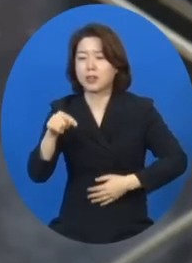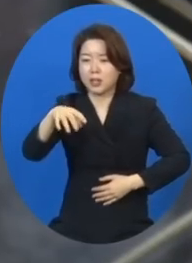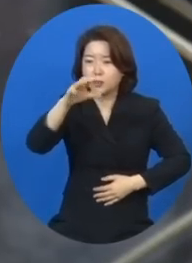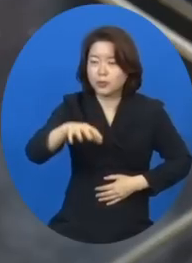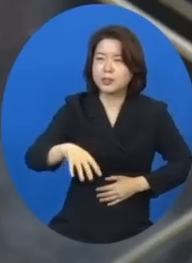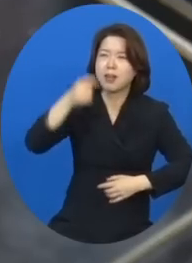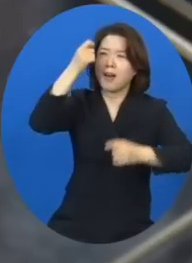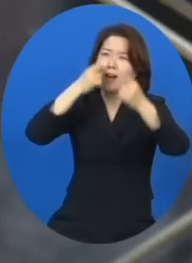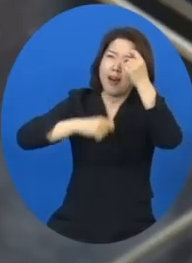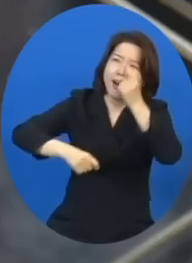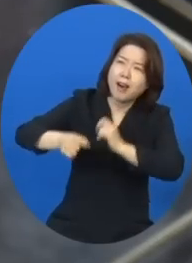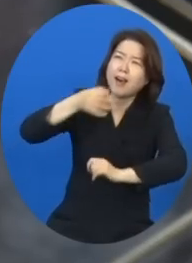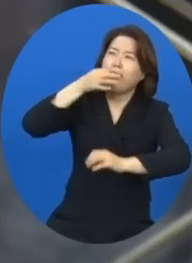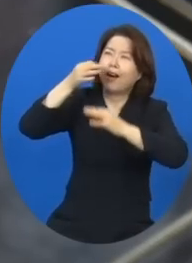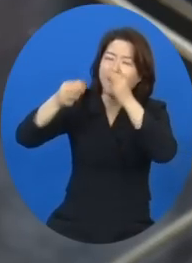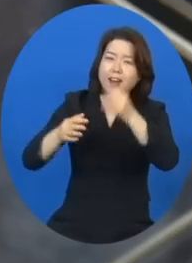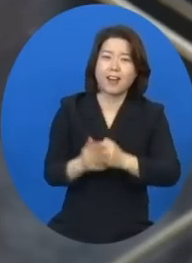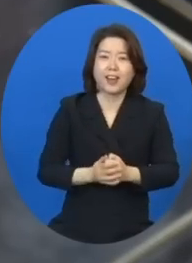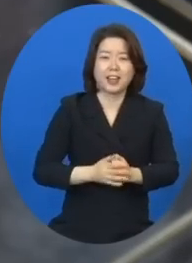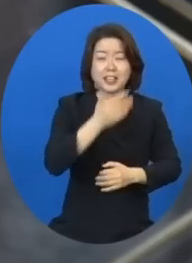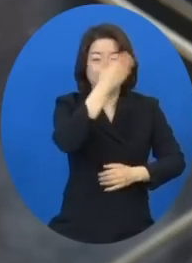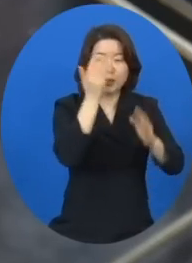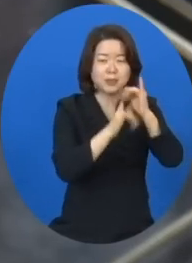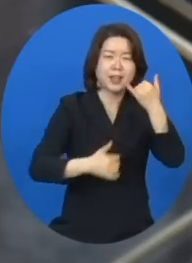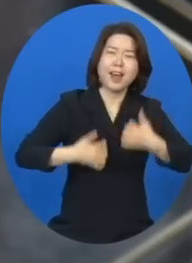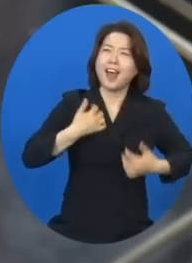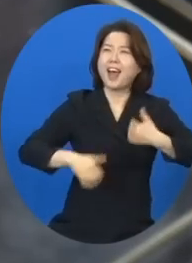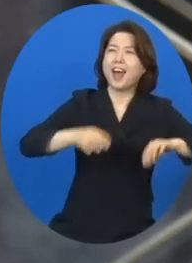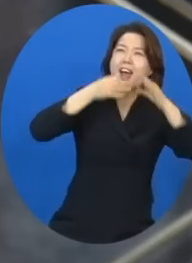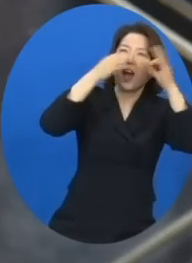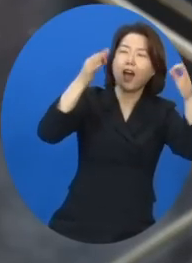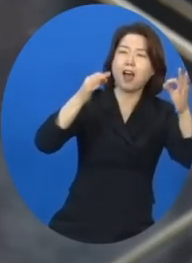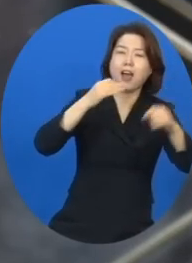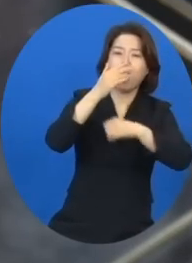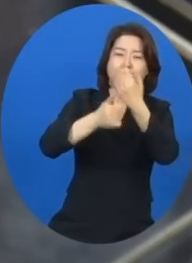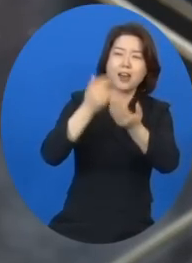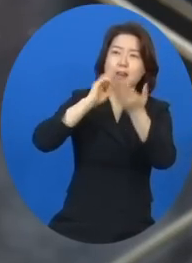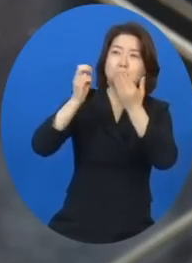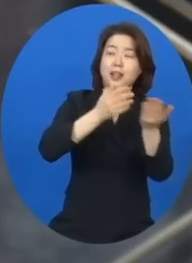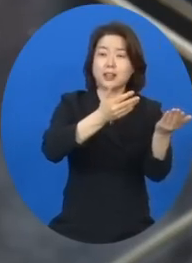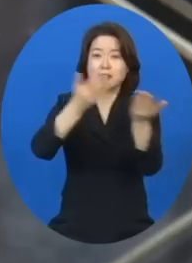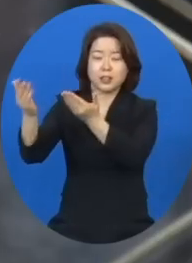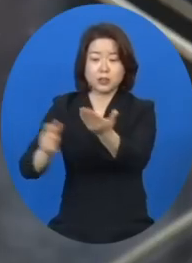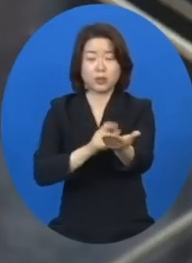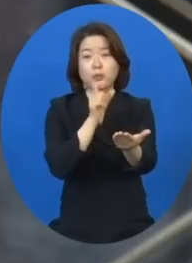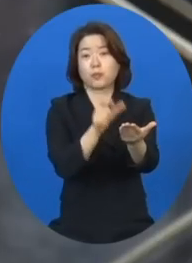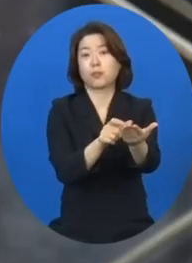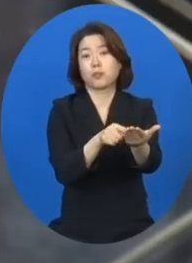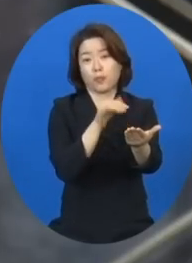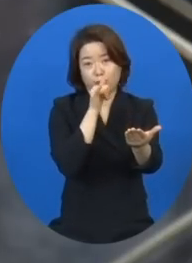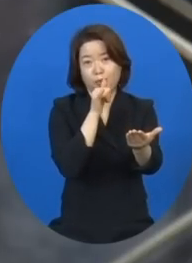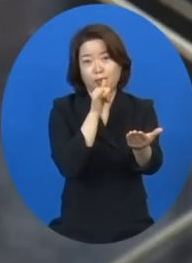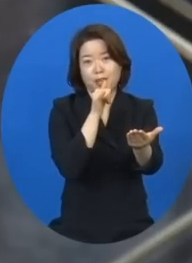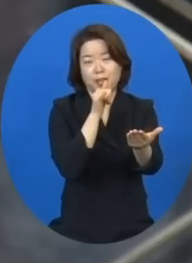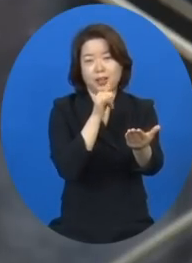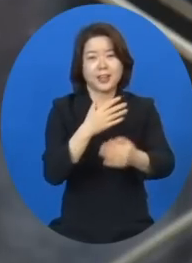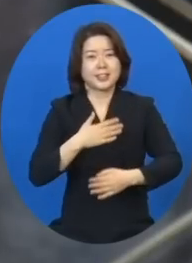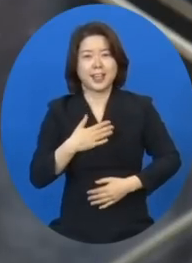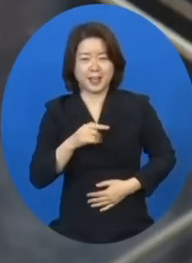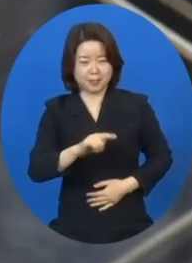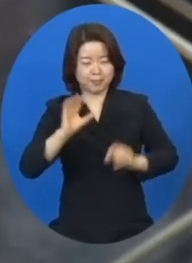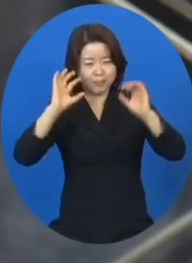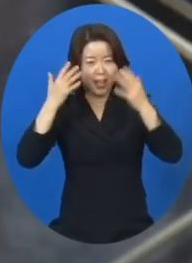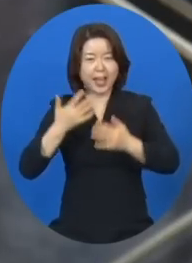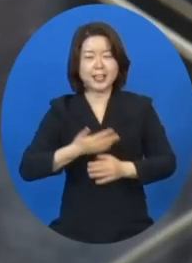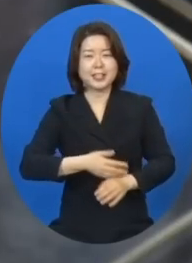통곡했대요. 젊은 사람들은 기뻐서 소리를 지르며 하나님을 찬양했다고 기록되어 있어요. 제가 아이들에게